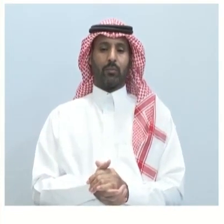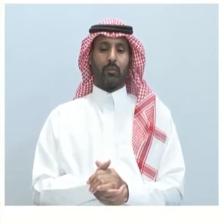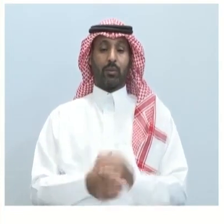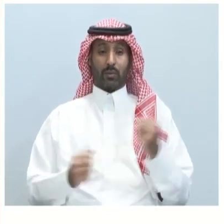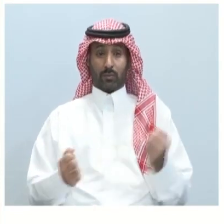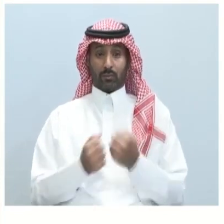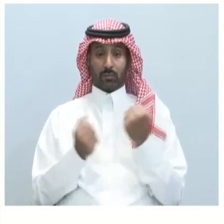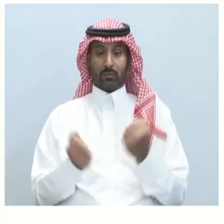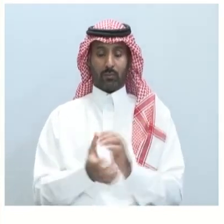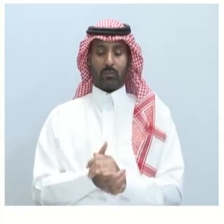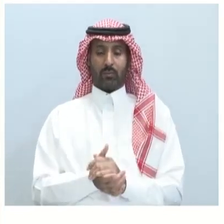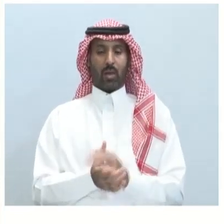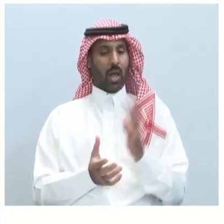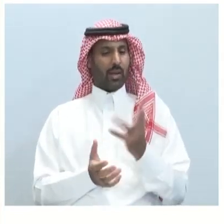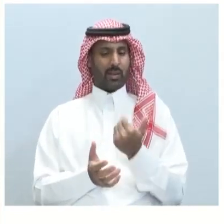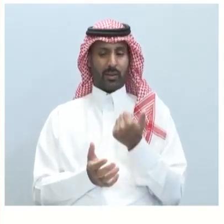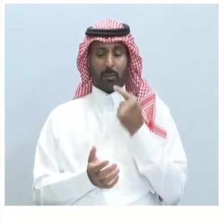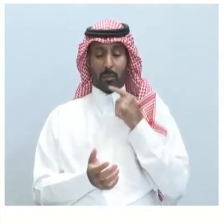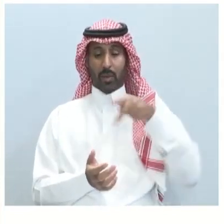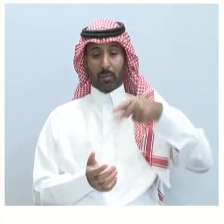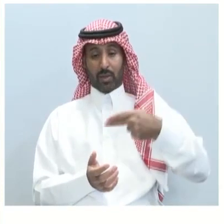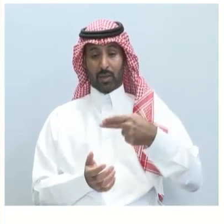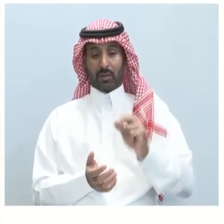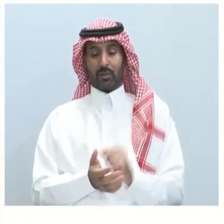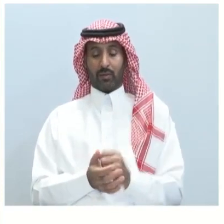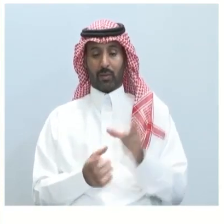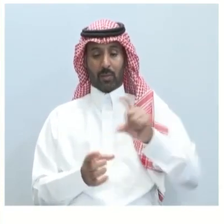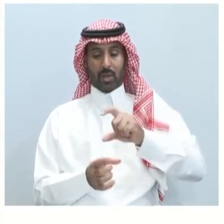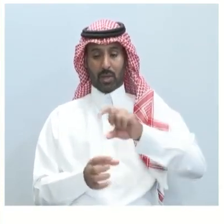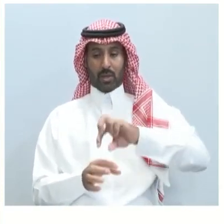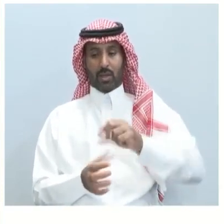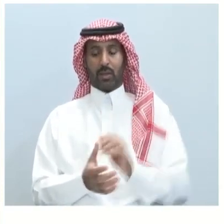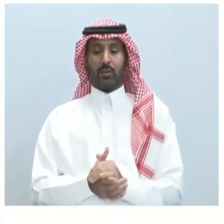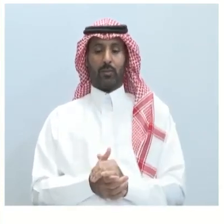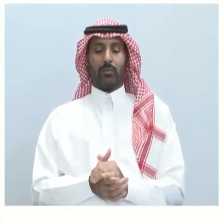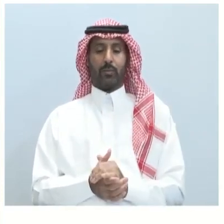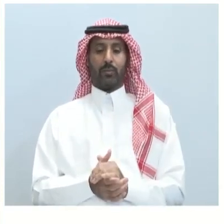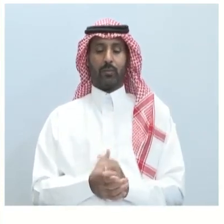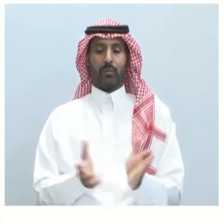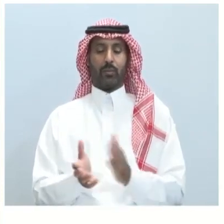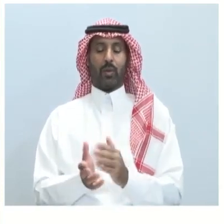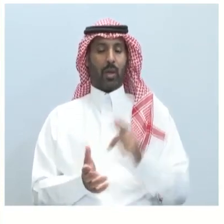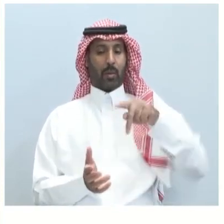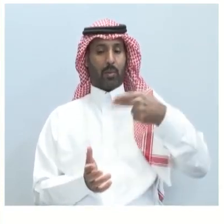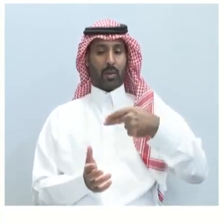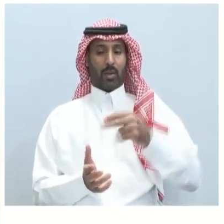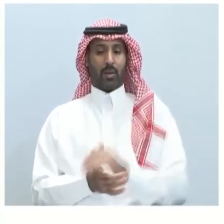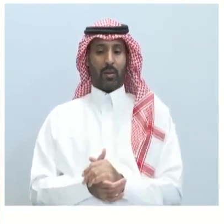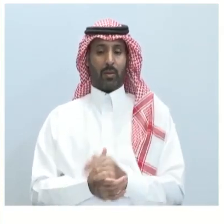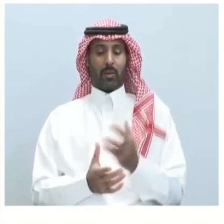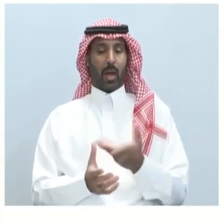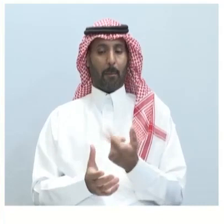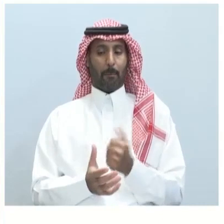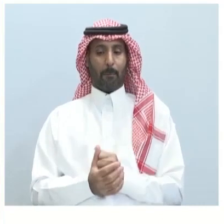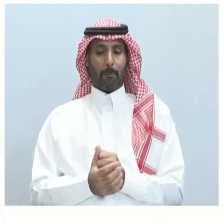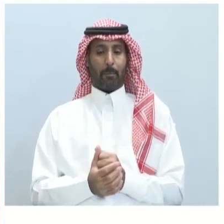تدريب احسب البي اتش في المحاليل الاتيه اذا هنا المطلوب منك مين قيمه